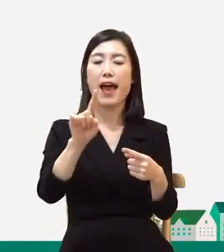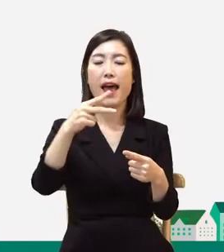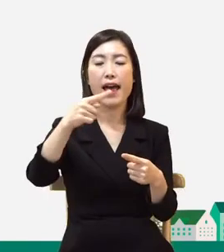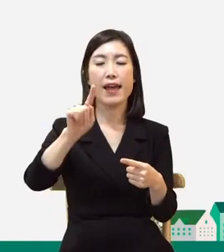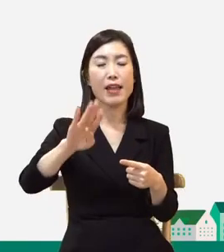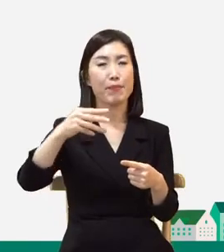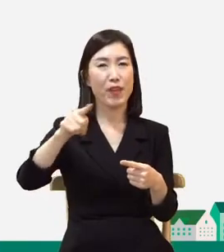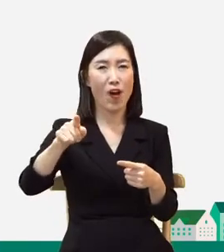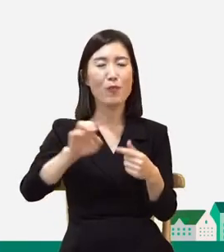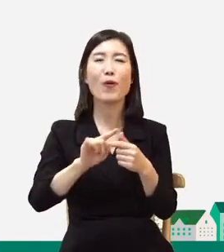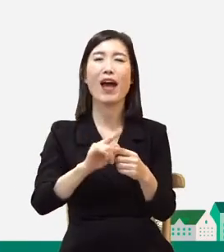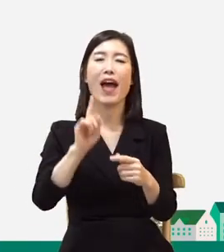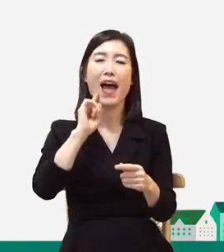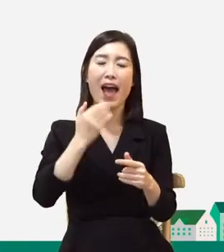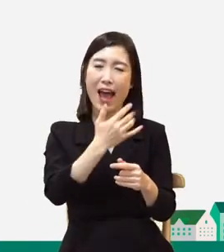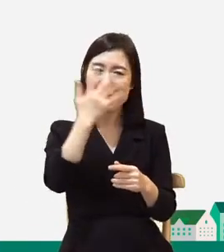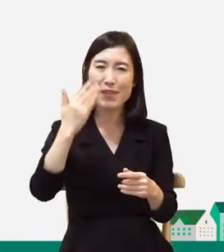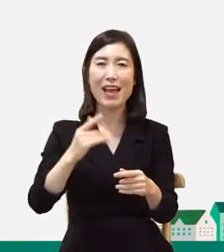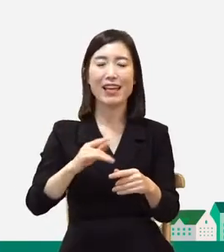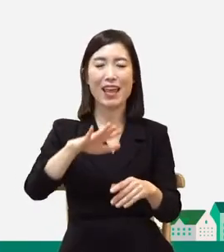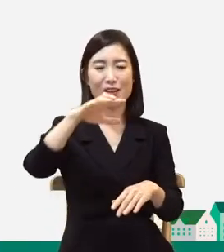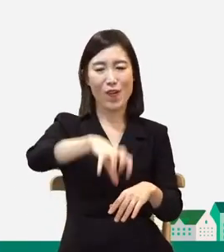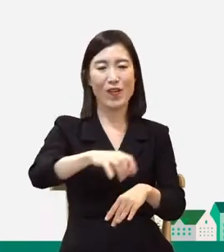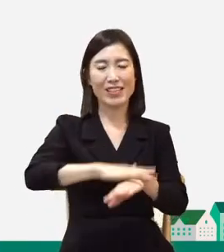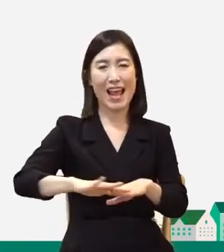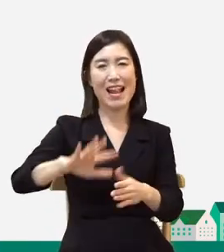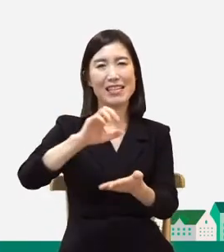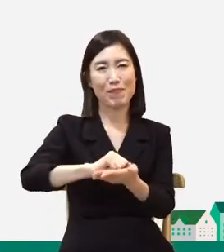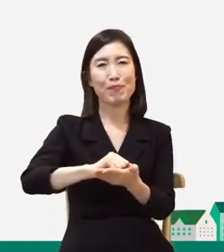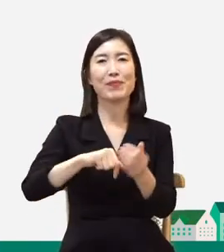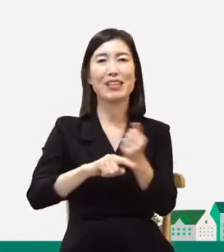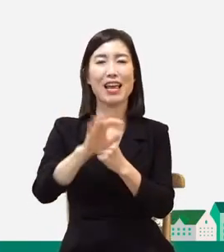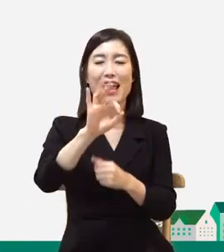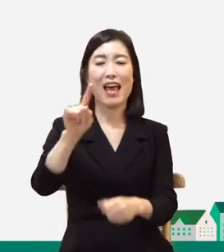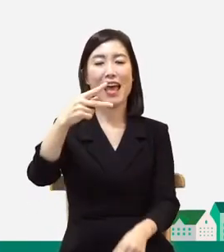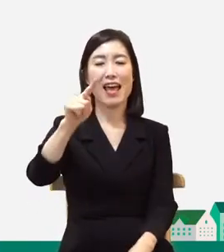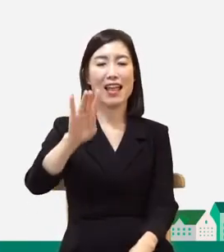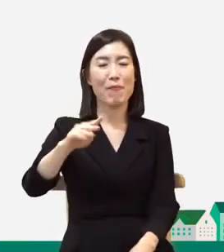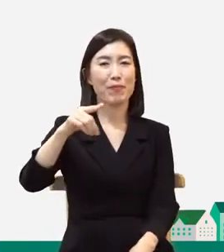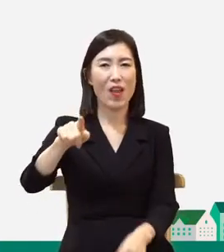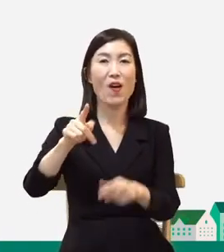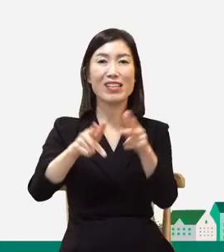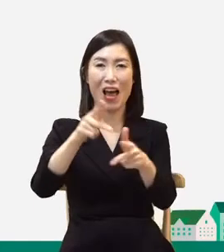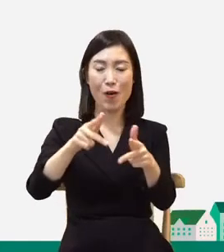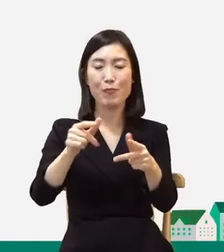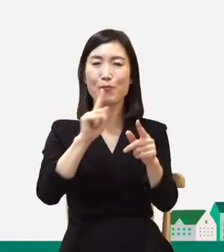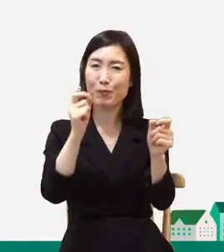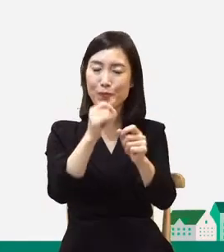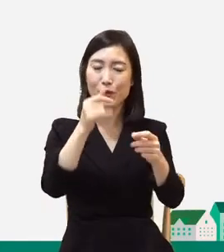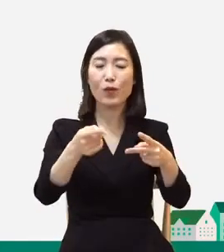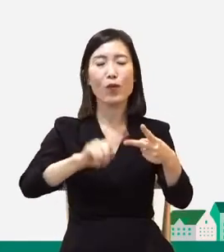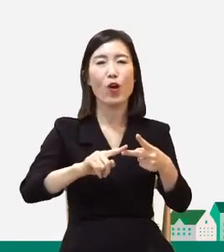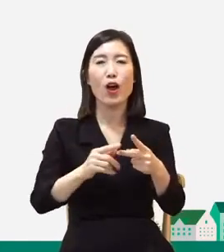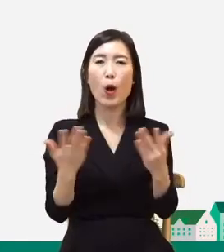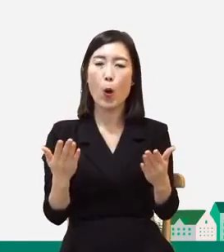사업, 아름답게 터잡기라는 자립 초기 적응 지원 사업을 진행하고 있고요. 그리고 취업을 새로 시작하시거나 혹은